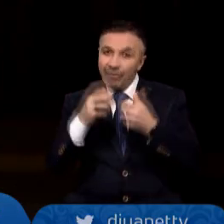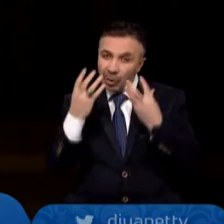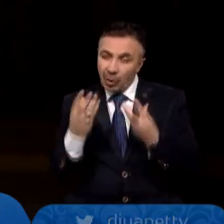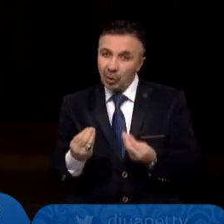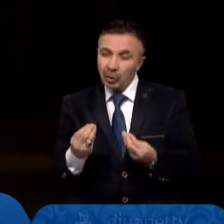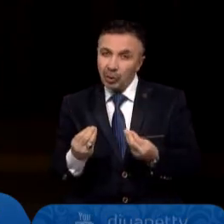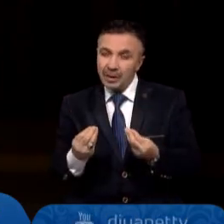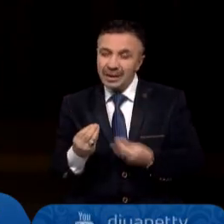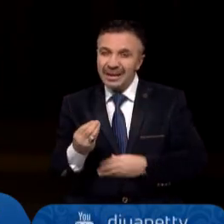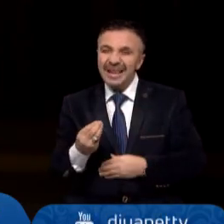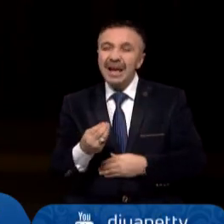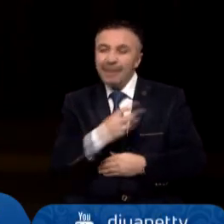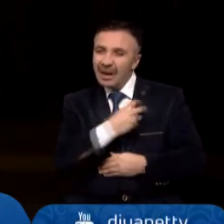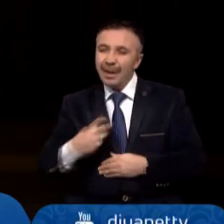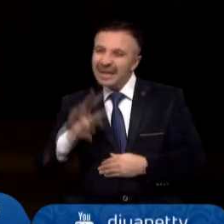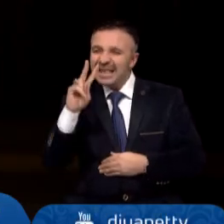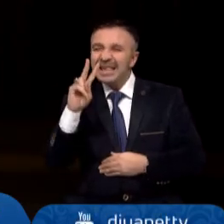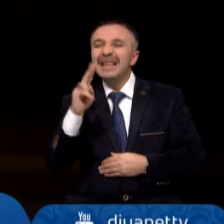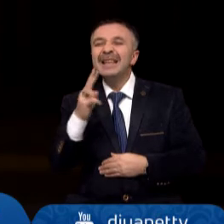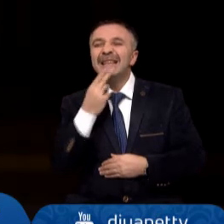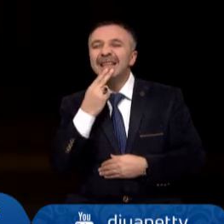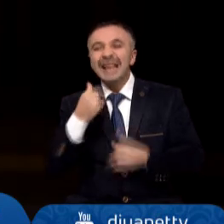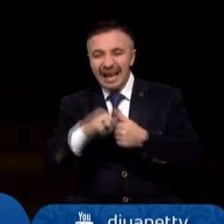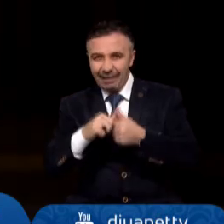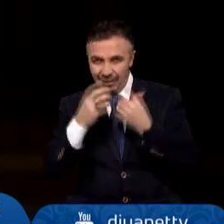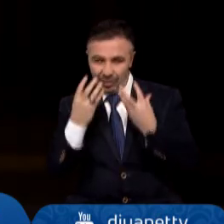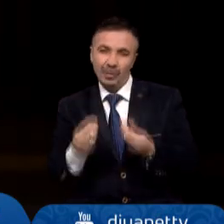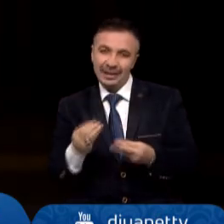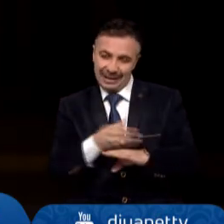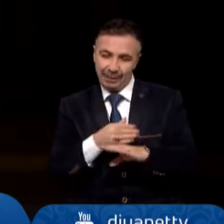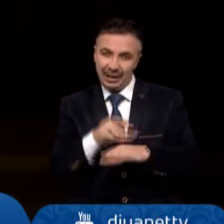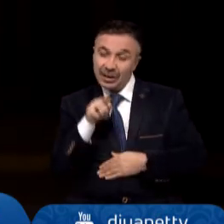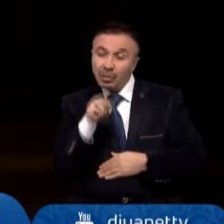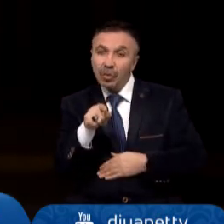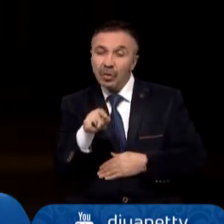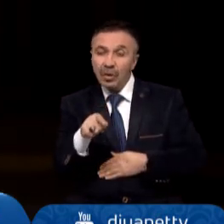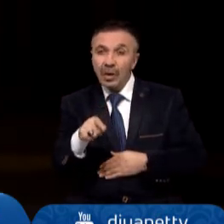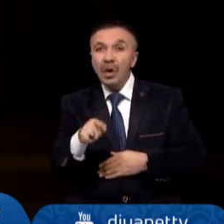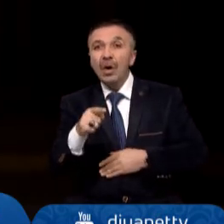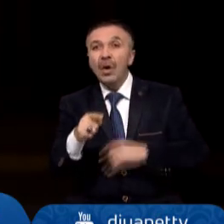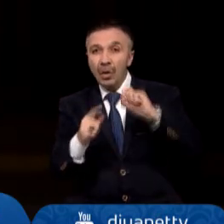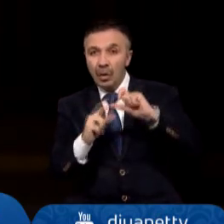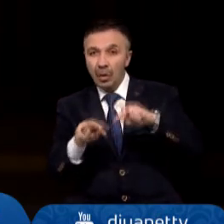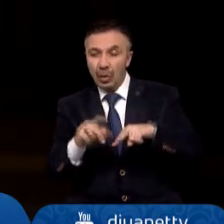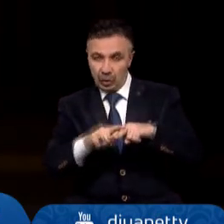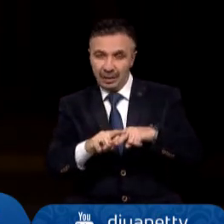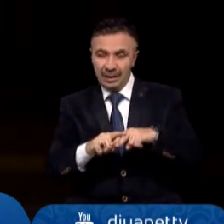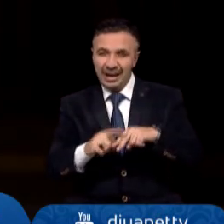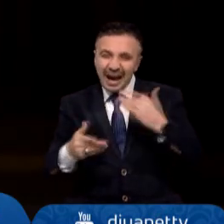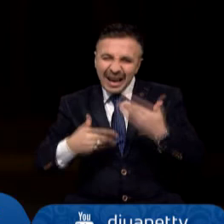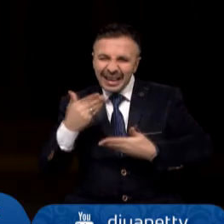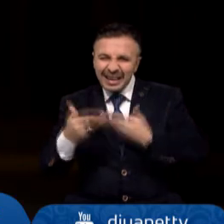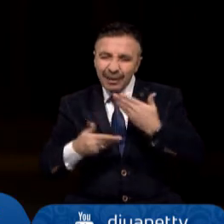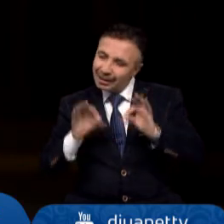ünvanıyla Maruf turist İşte bu Osman radiyallahu aynı tanımaya